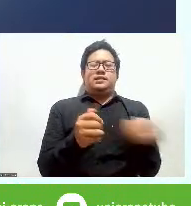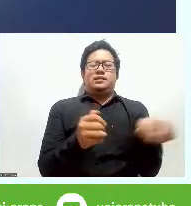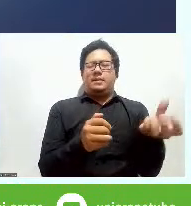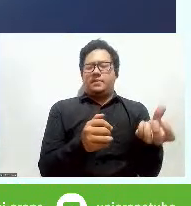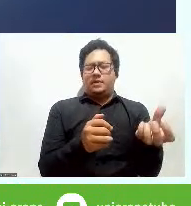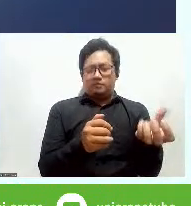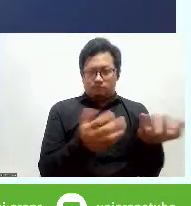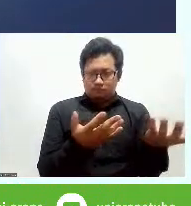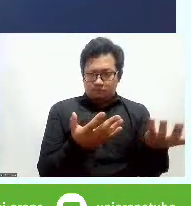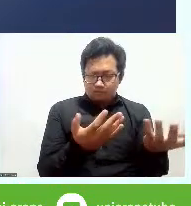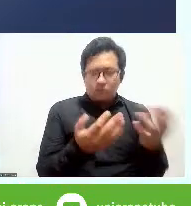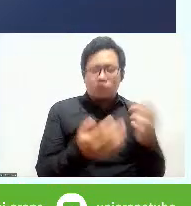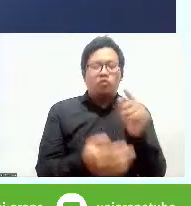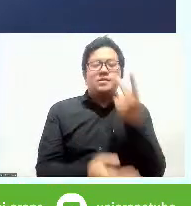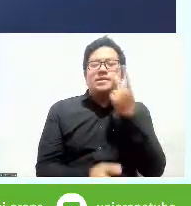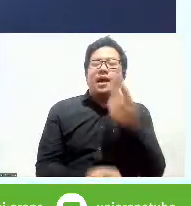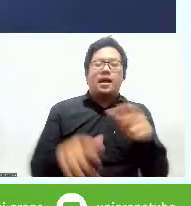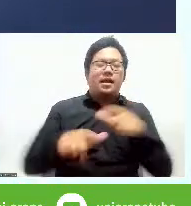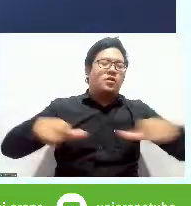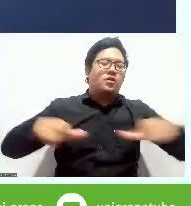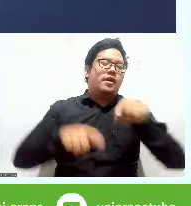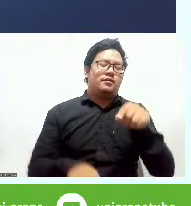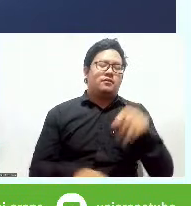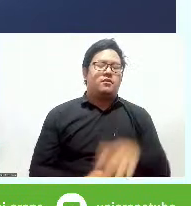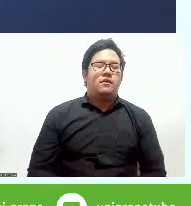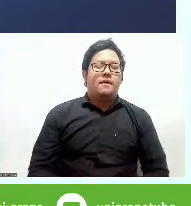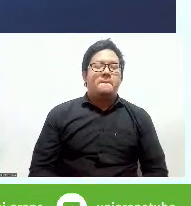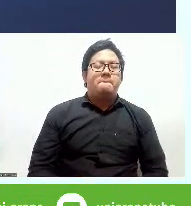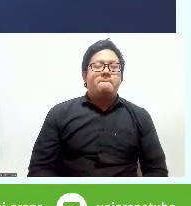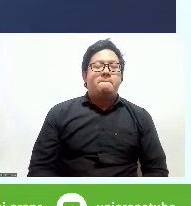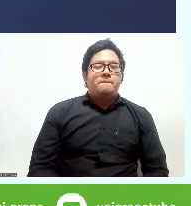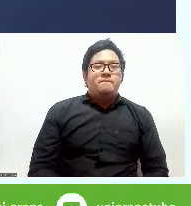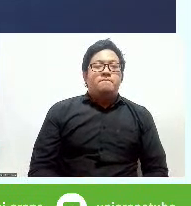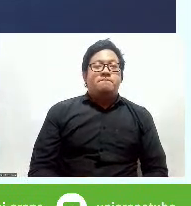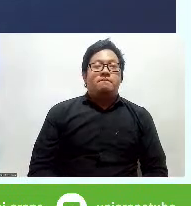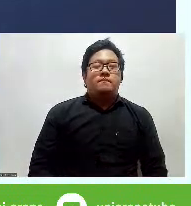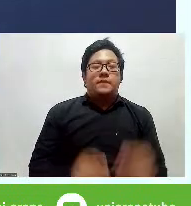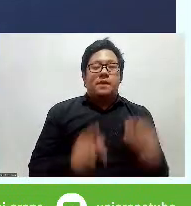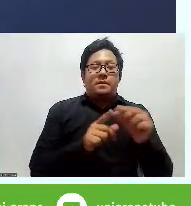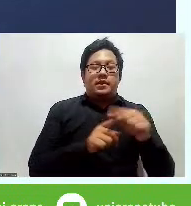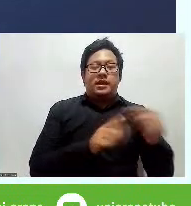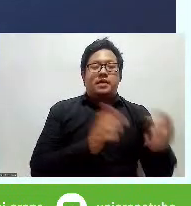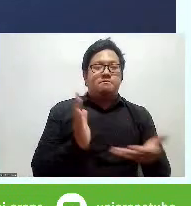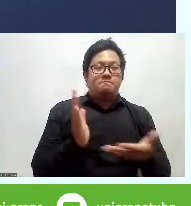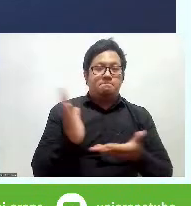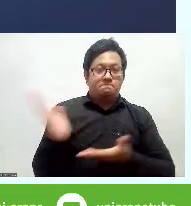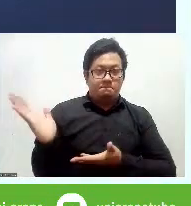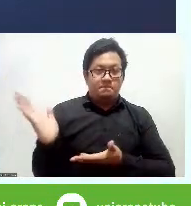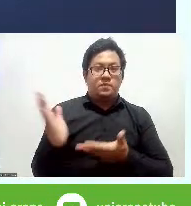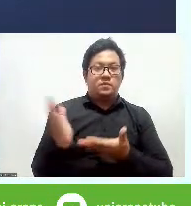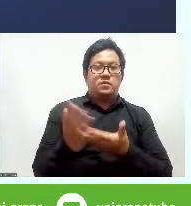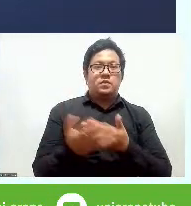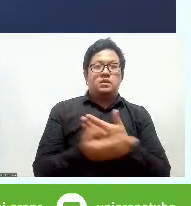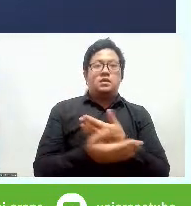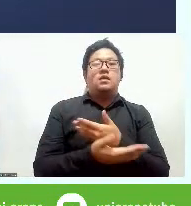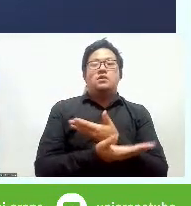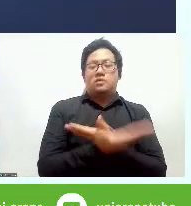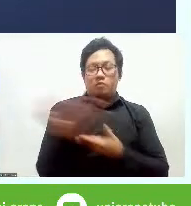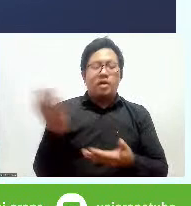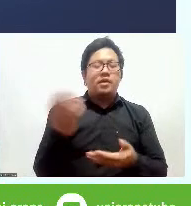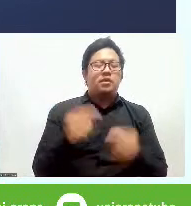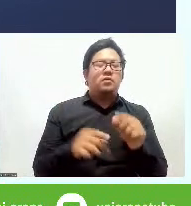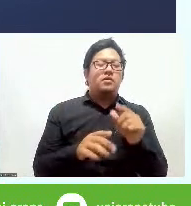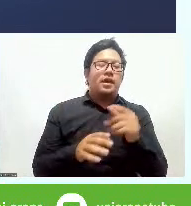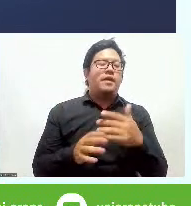situ ya kalau yang lain ikhlas semuanya ini teman-teman dari solder kebetulan kita ada di